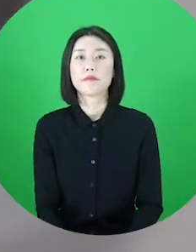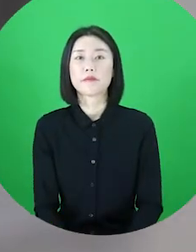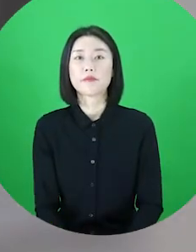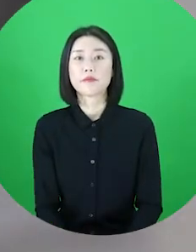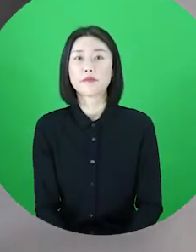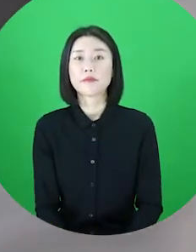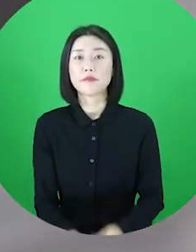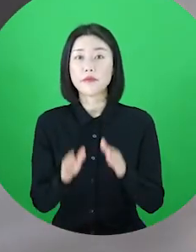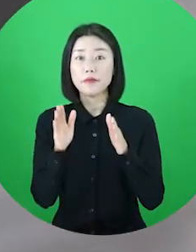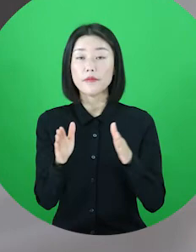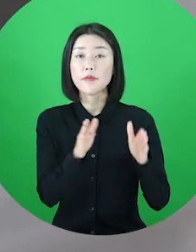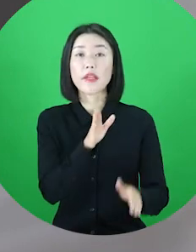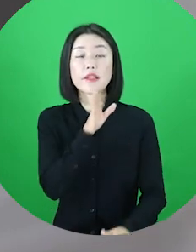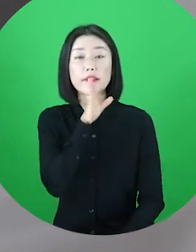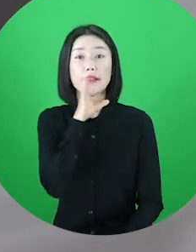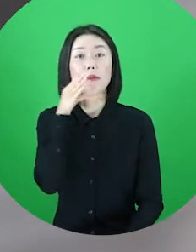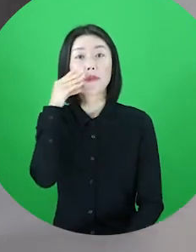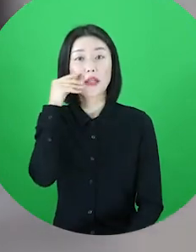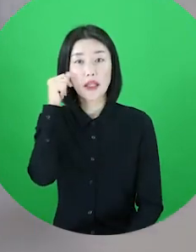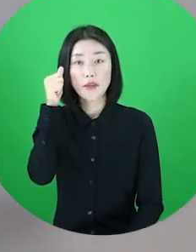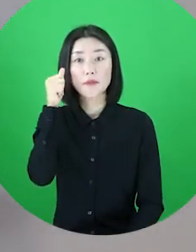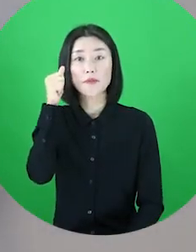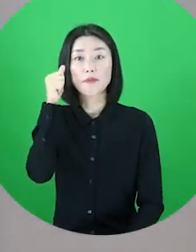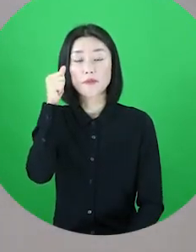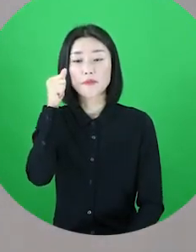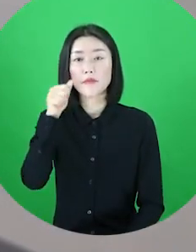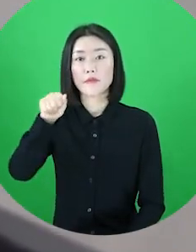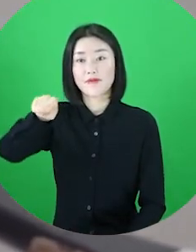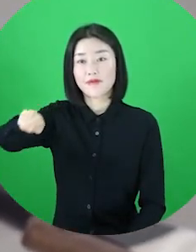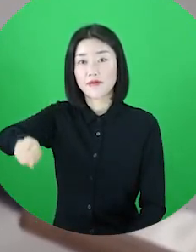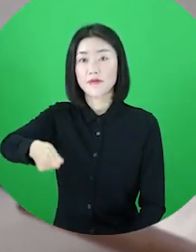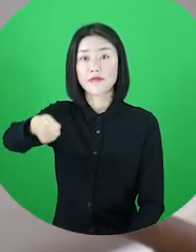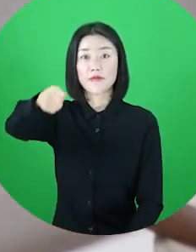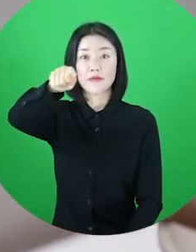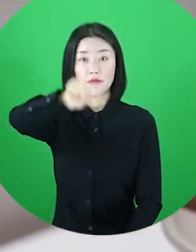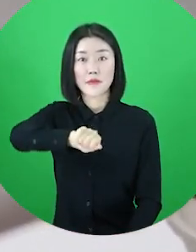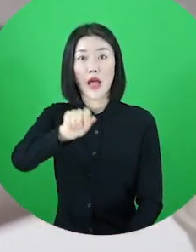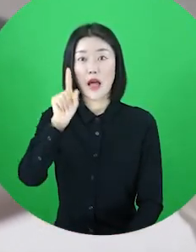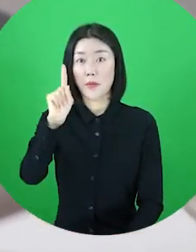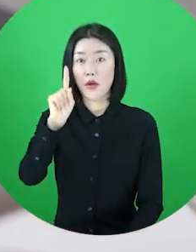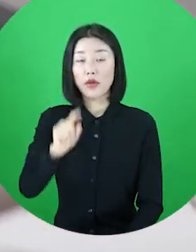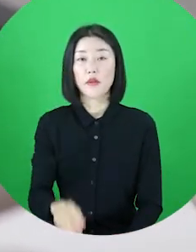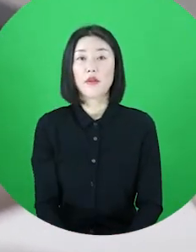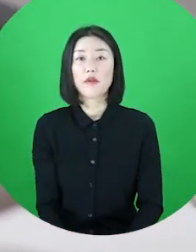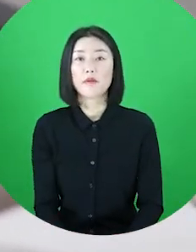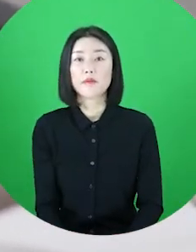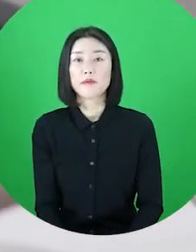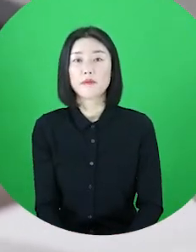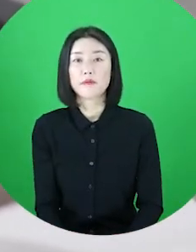다음으로 참기름도 밥 숟가락으로 가득 한번 넣어 줄게요.